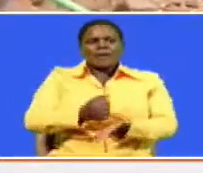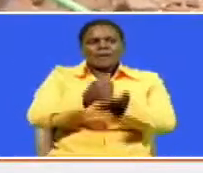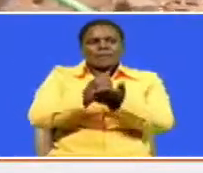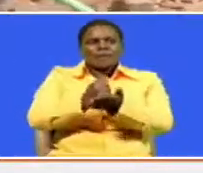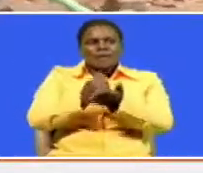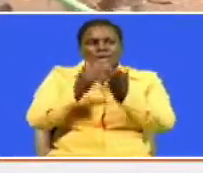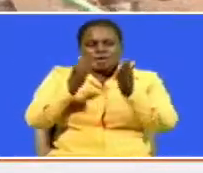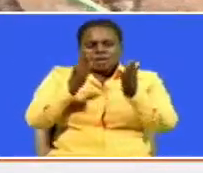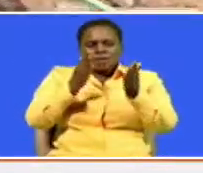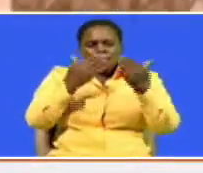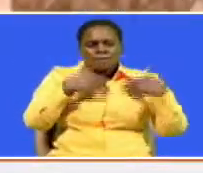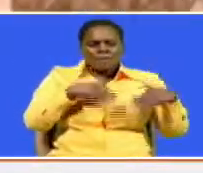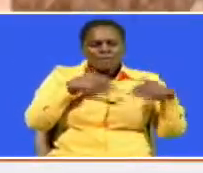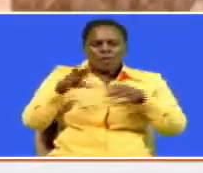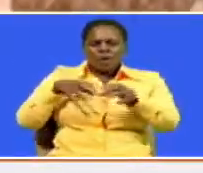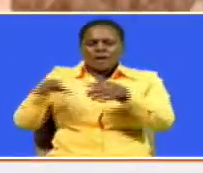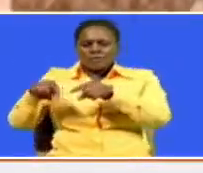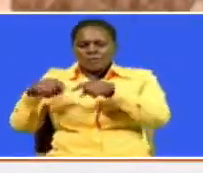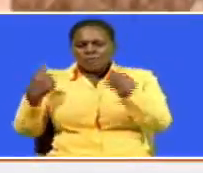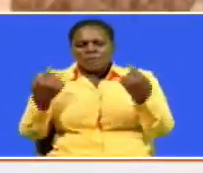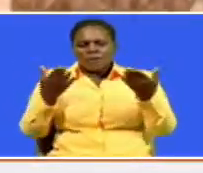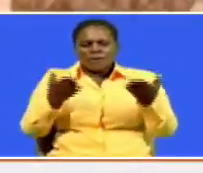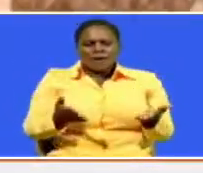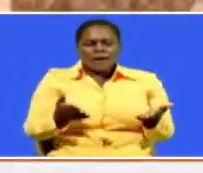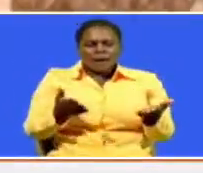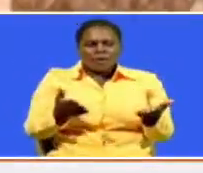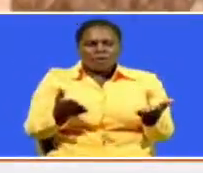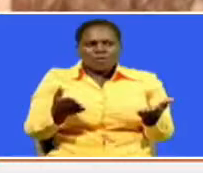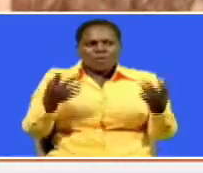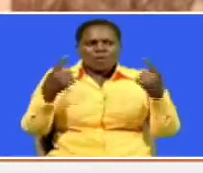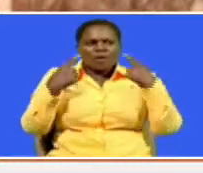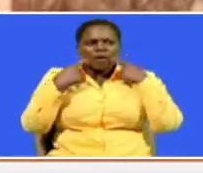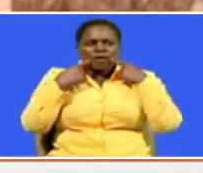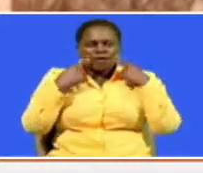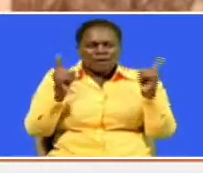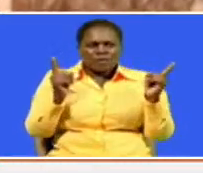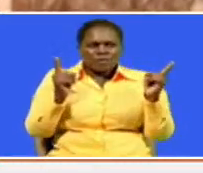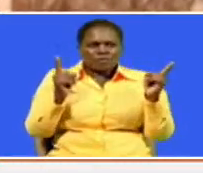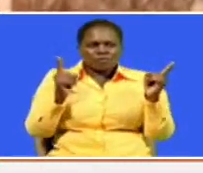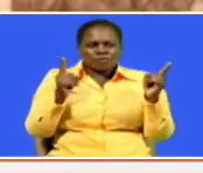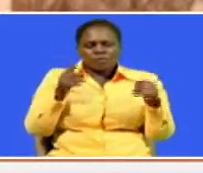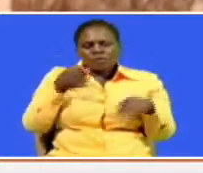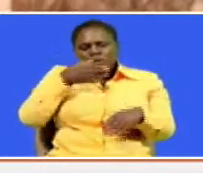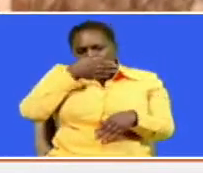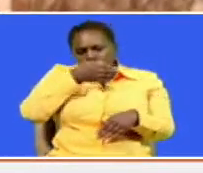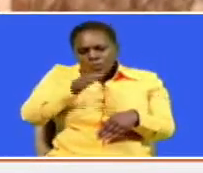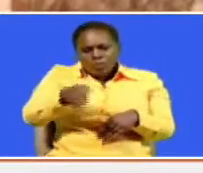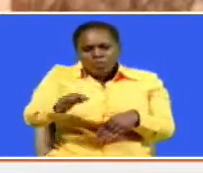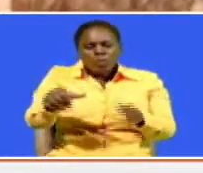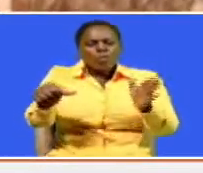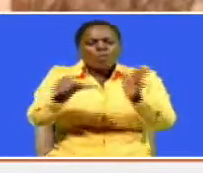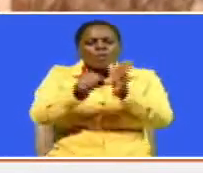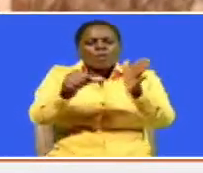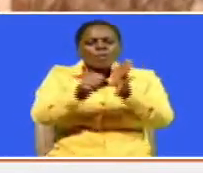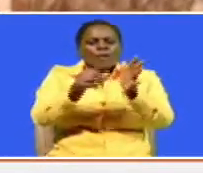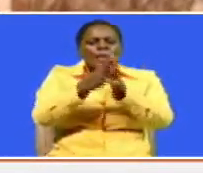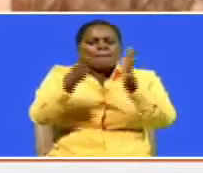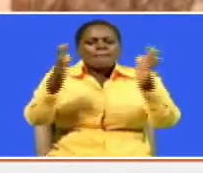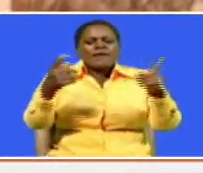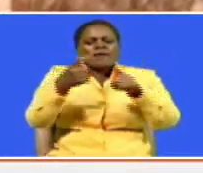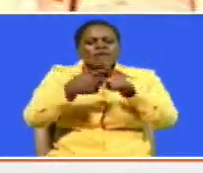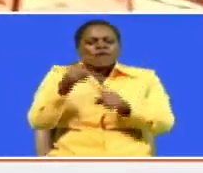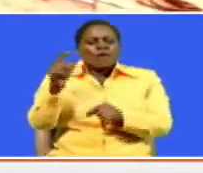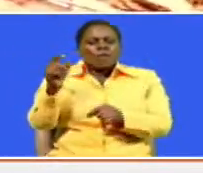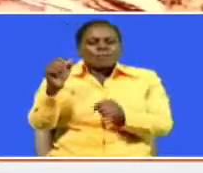the human-wildlife conflict. Sasa anasema kwamba natangaza mkasa wa ndovu. Ndovu imekuwa disaster hapa. Kuanzia